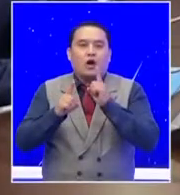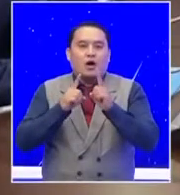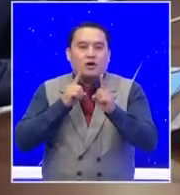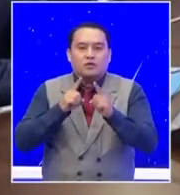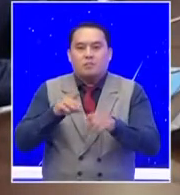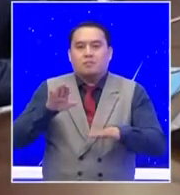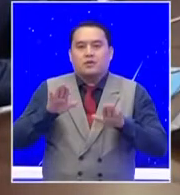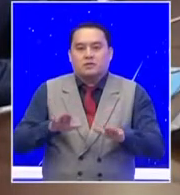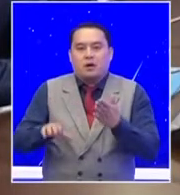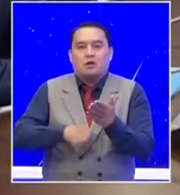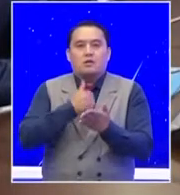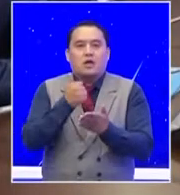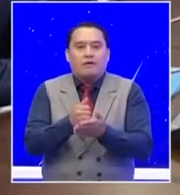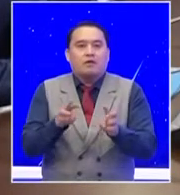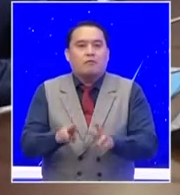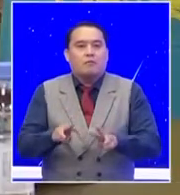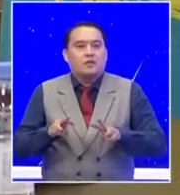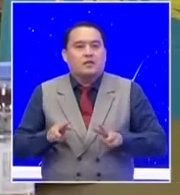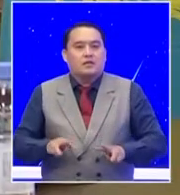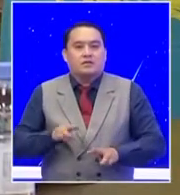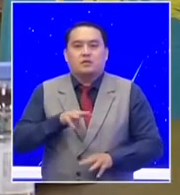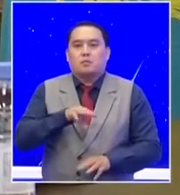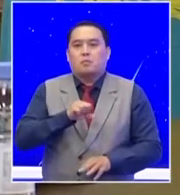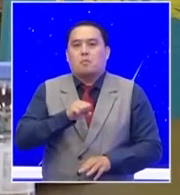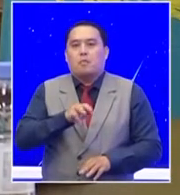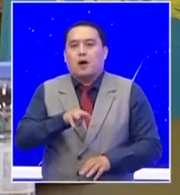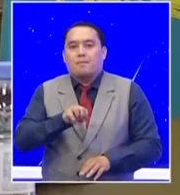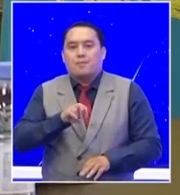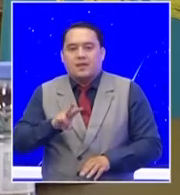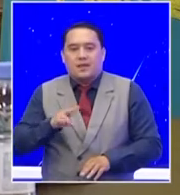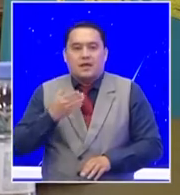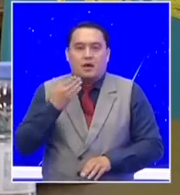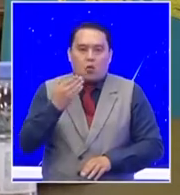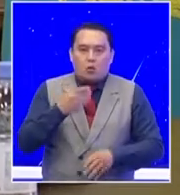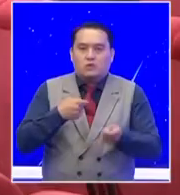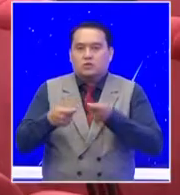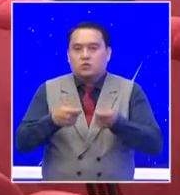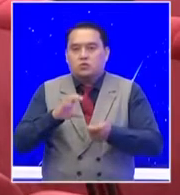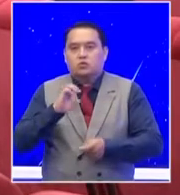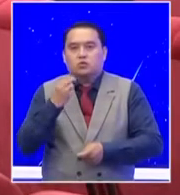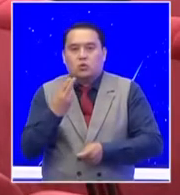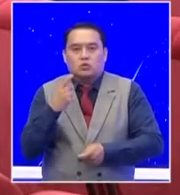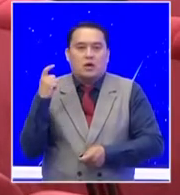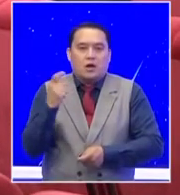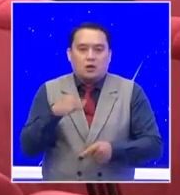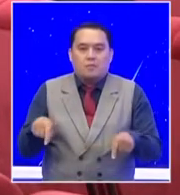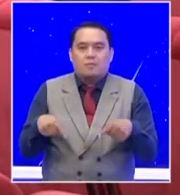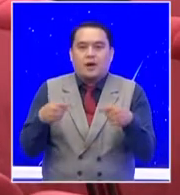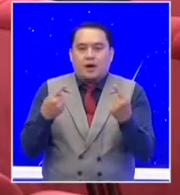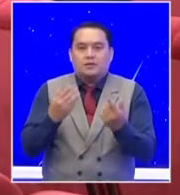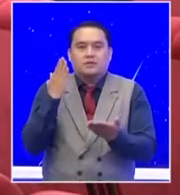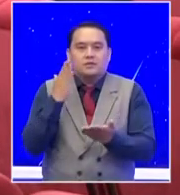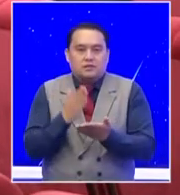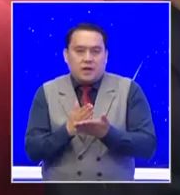под председательством премьер-министра Аскара Мамина. Наблюдается рост социально-экономических показателей и в нашем регионе.